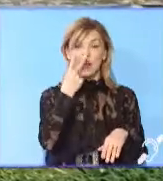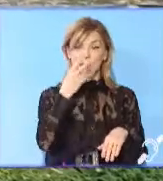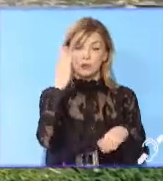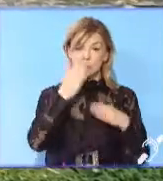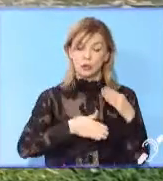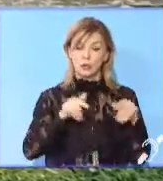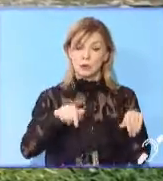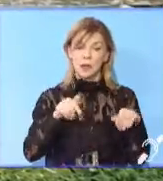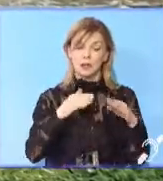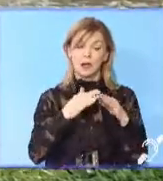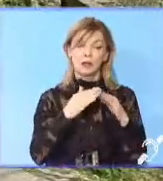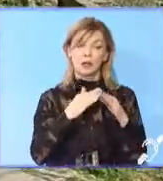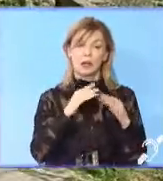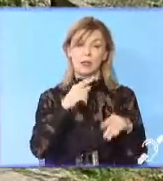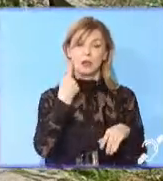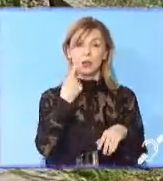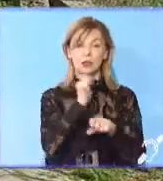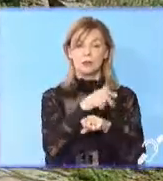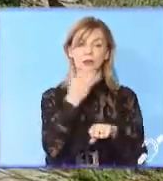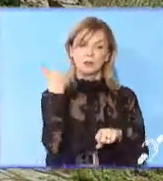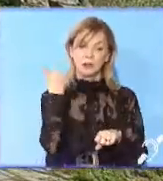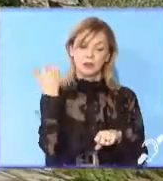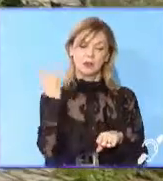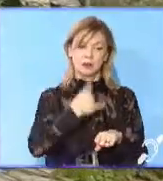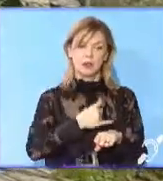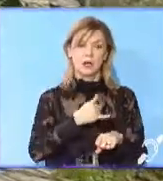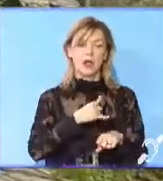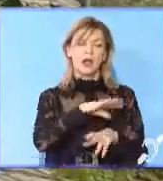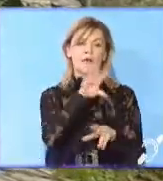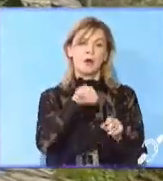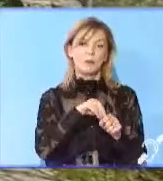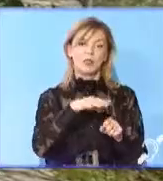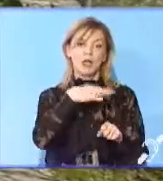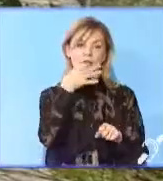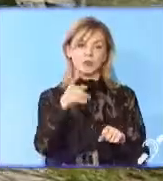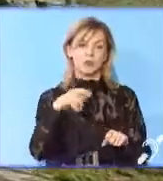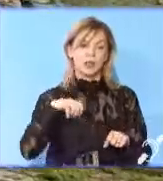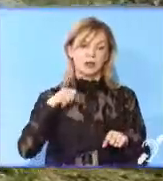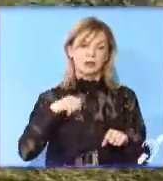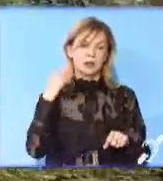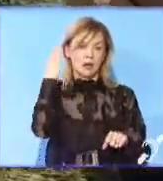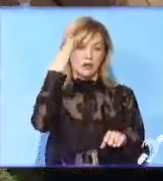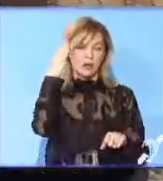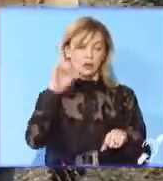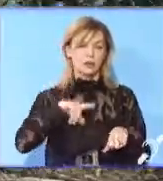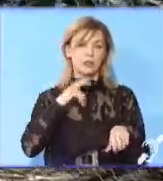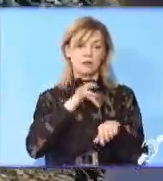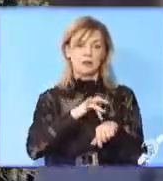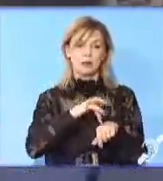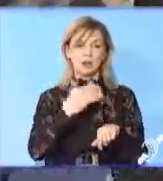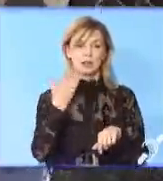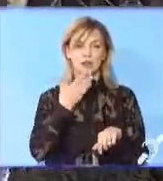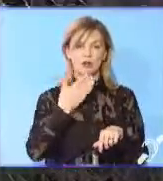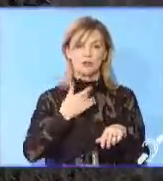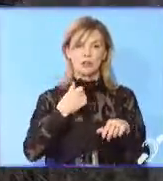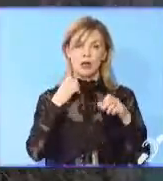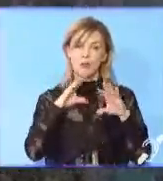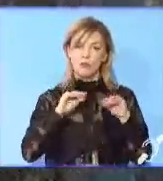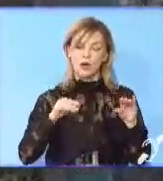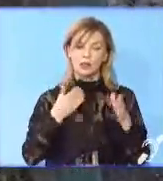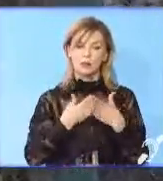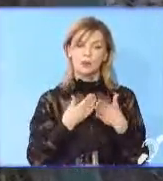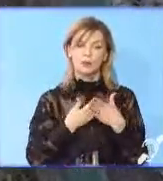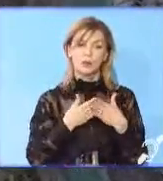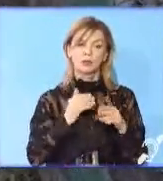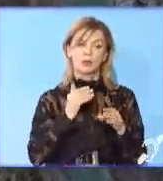ultima dată? Acum o săptămână. Rudele Andreei spun că tânăra și-a dorit să fie medic și a învățat din greu pentru a-și